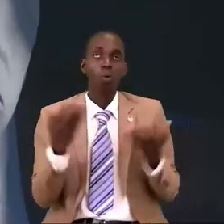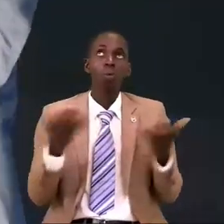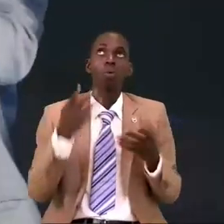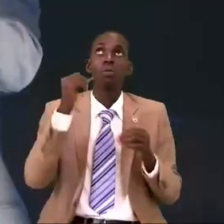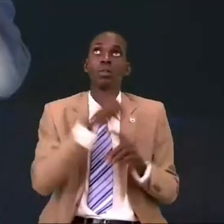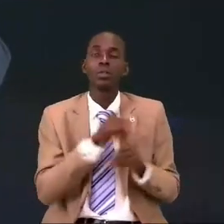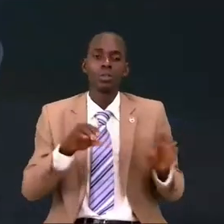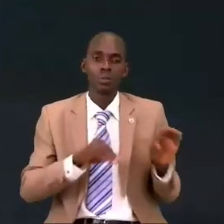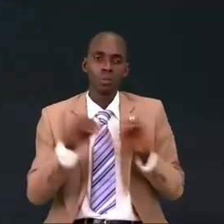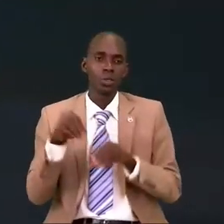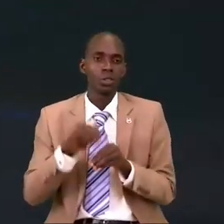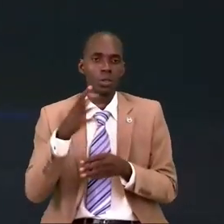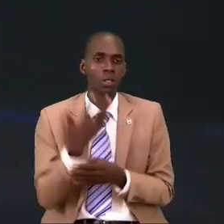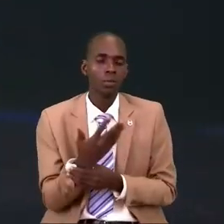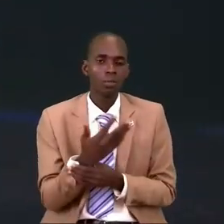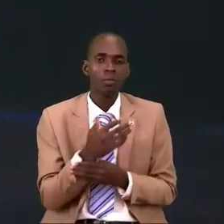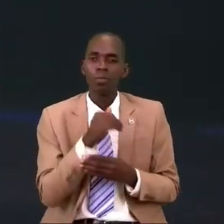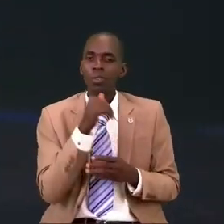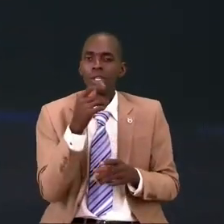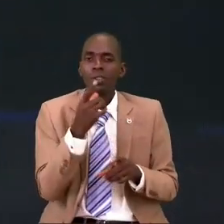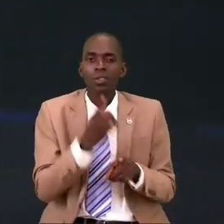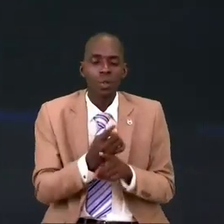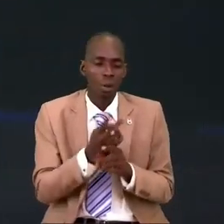de ce que le Seigneur vous a confié.